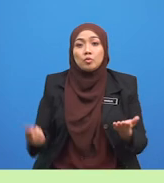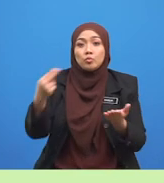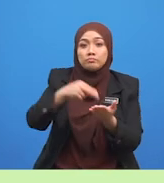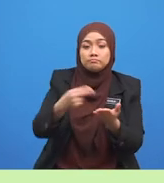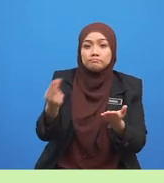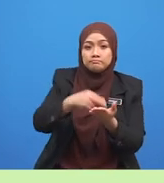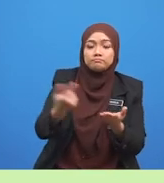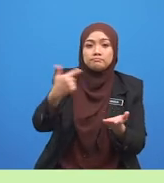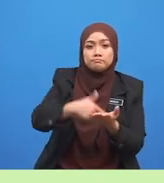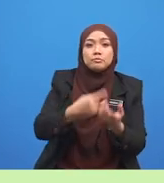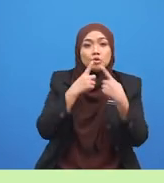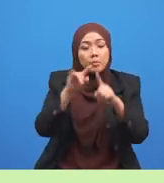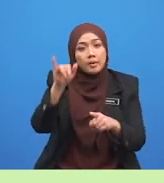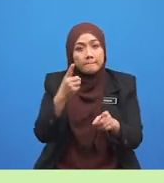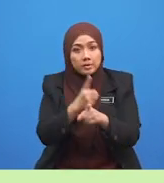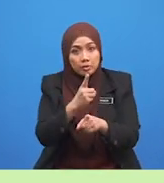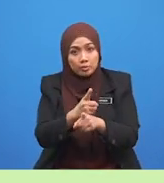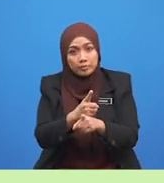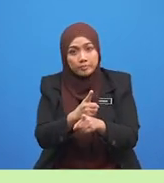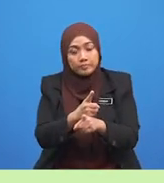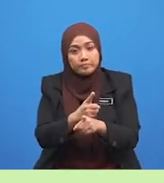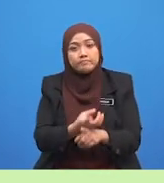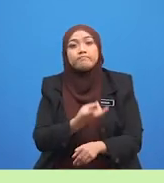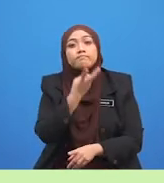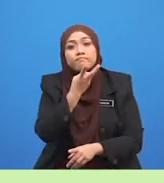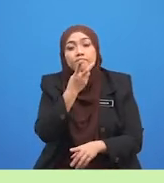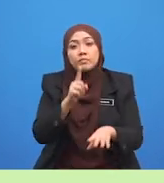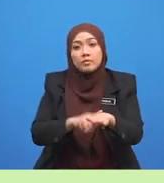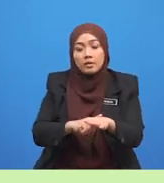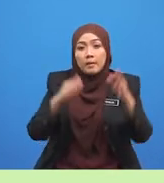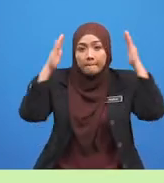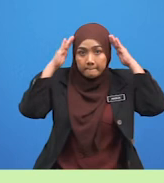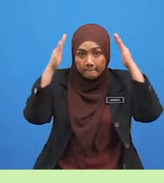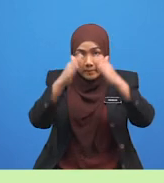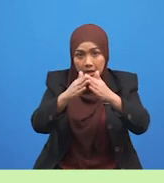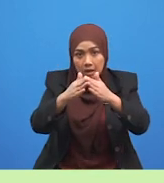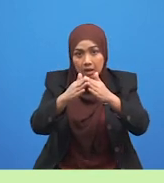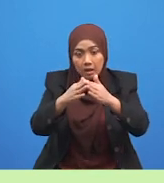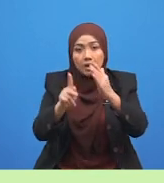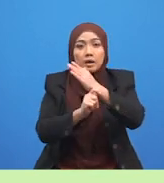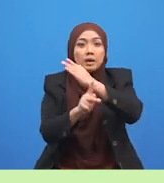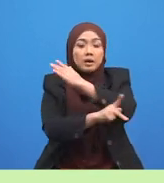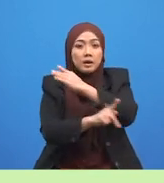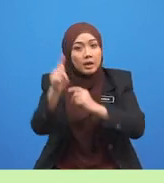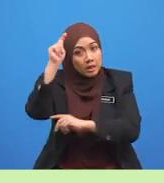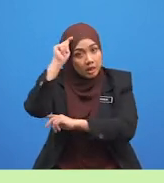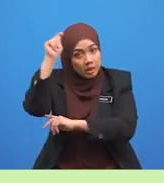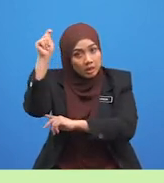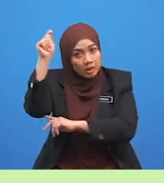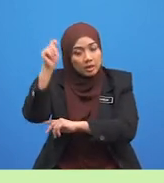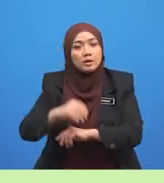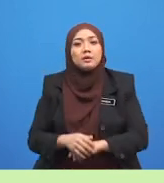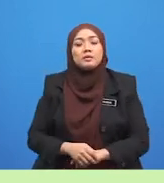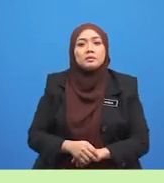aktiviti ketiga ini. Tasik Berak di negeri Pahang, Tasik Kenyir, negeri Terengganu, Tasik Logan